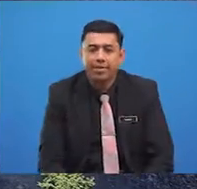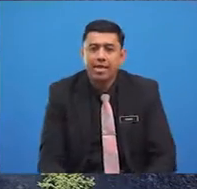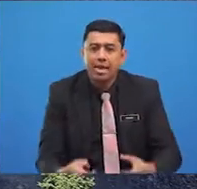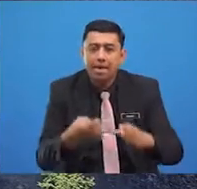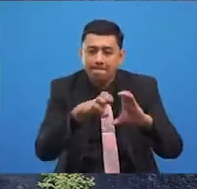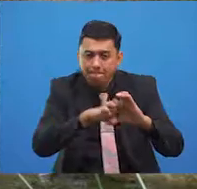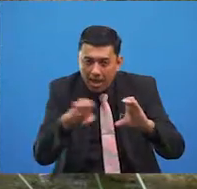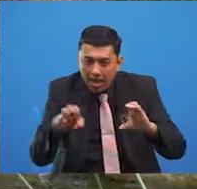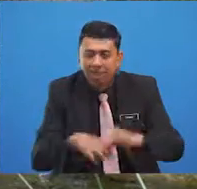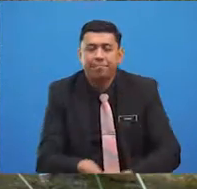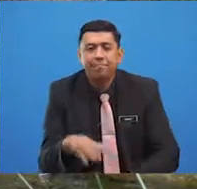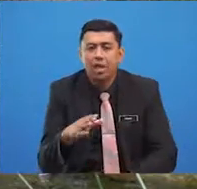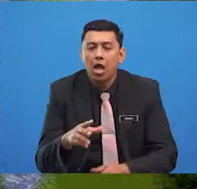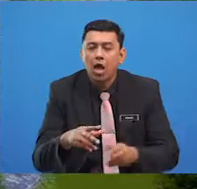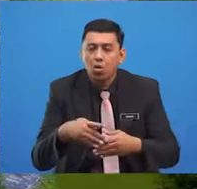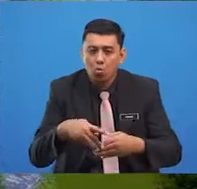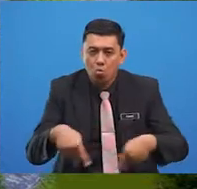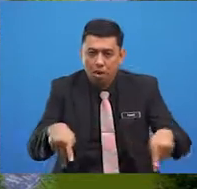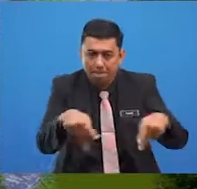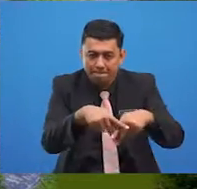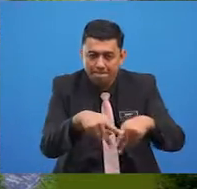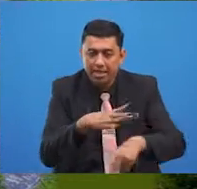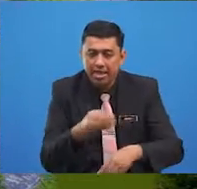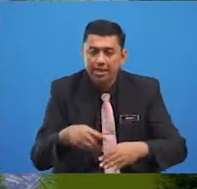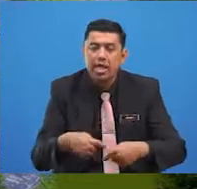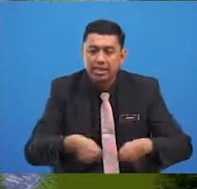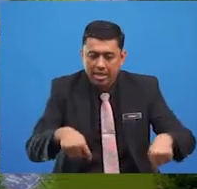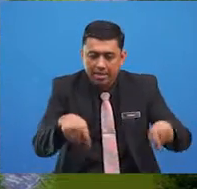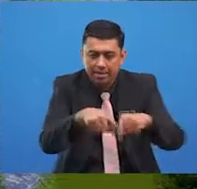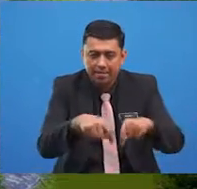empangan, kolam dan tasik.